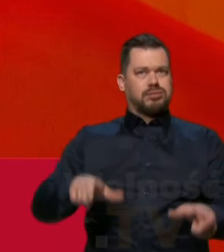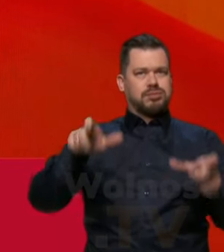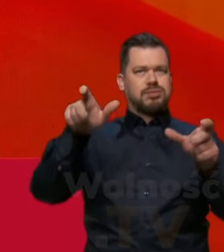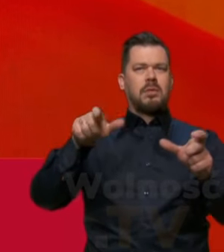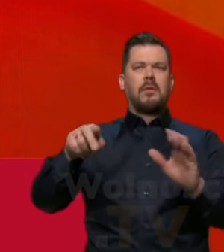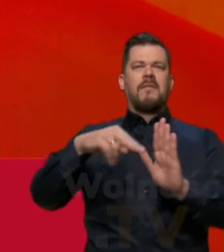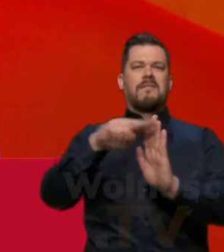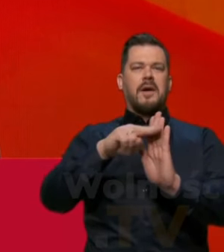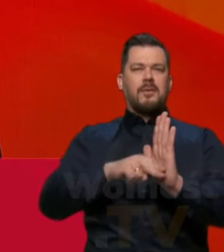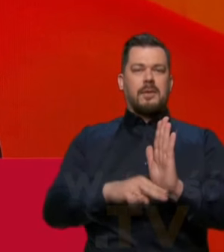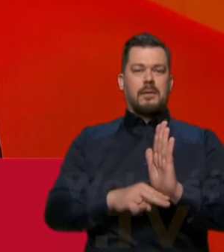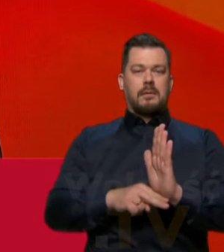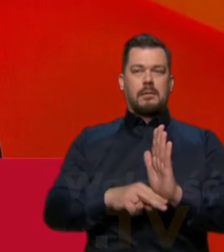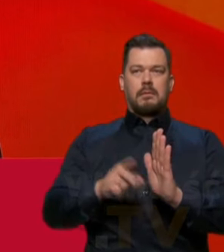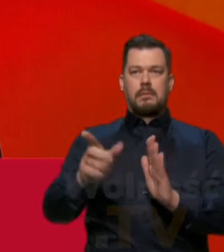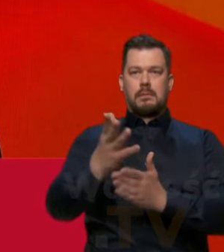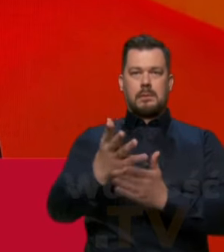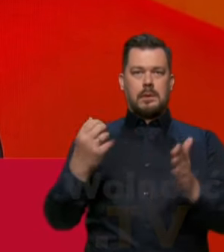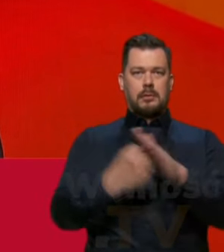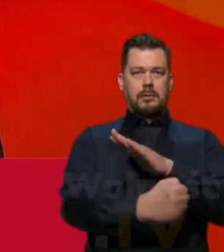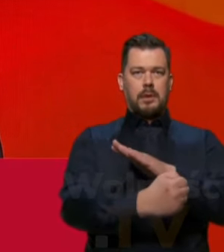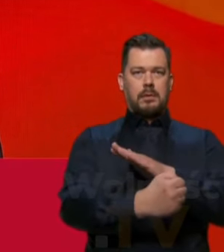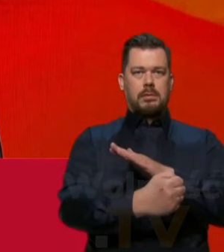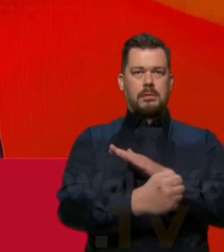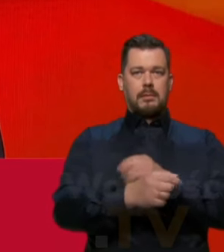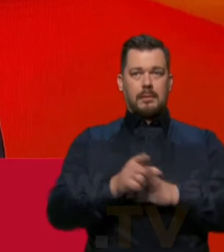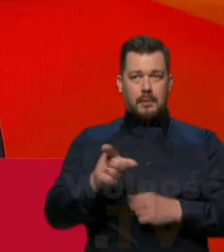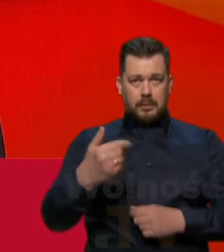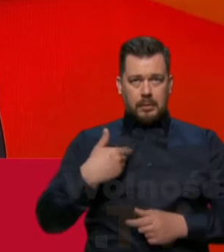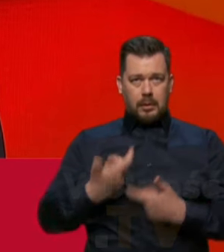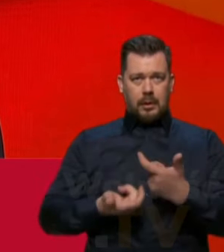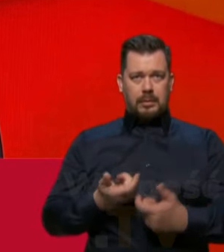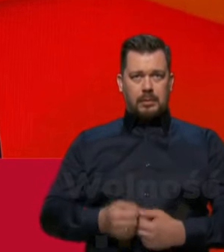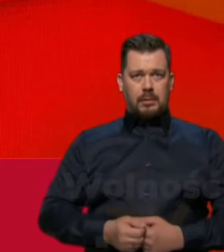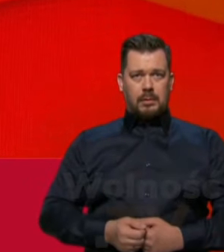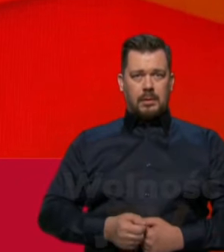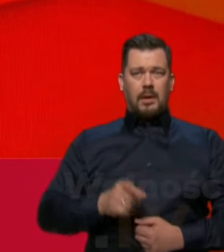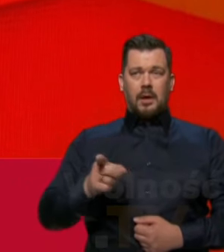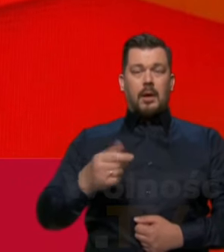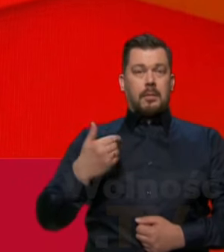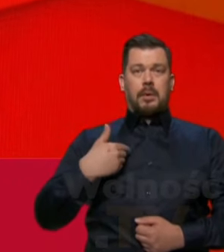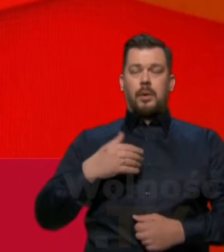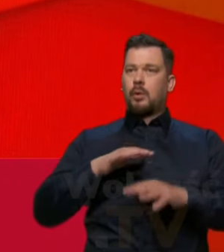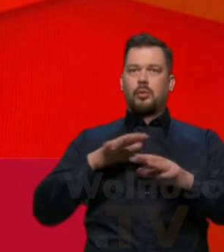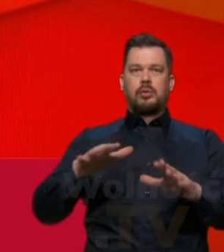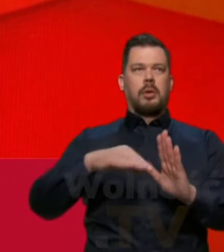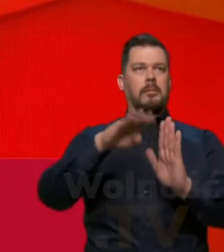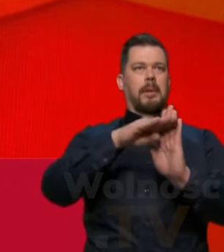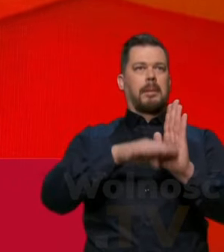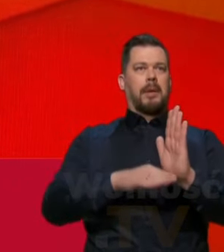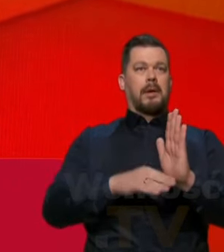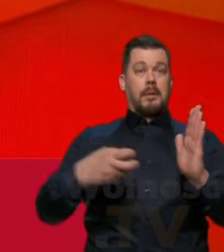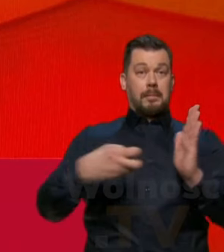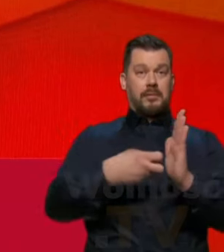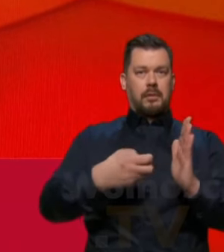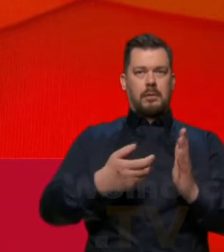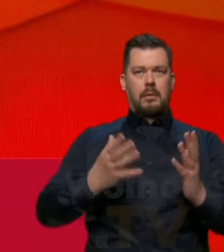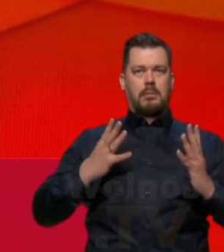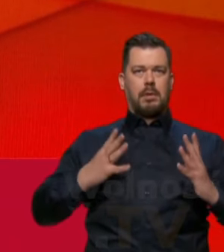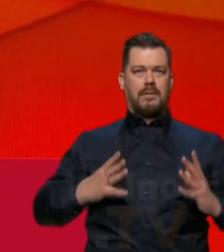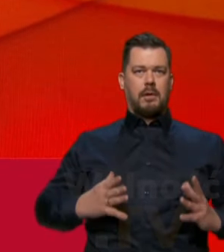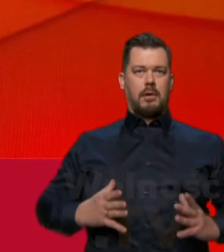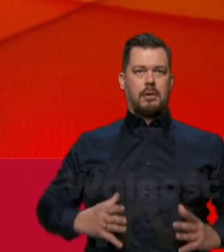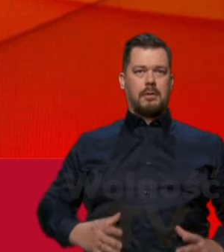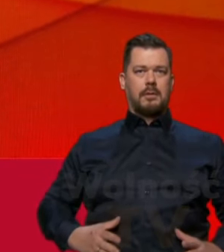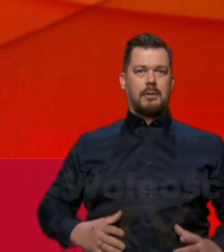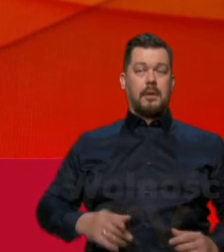warunków zabudowy, została zatrzymana, aresztowana, bardzo zwolnił proces wydawania tych pozwoleń. Było to